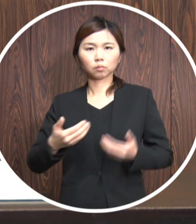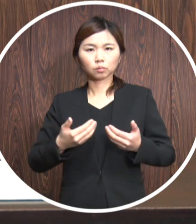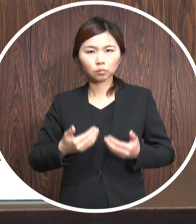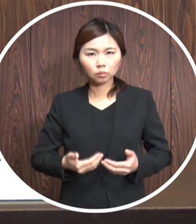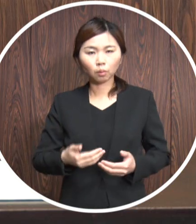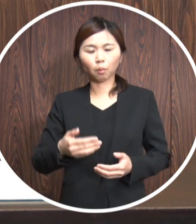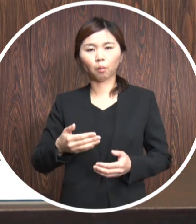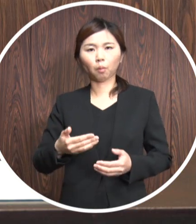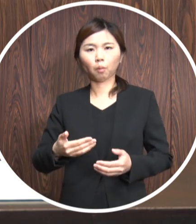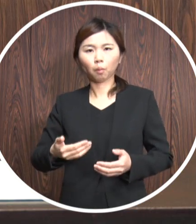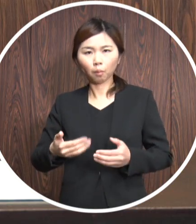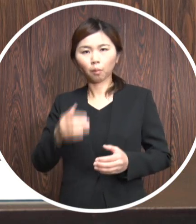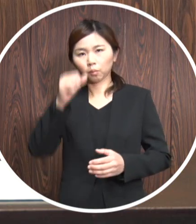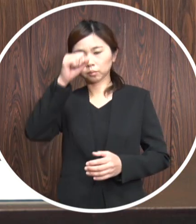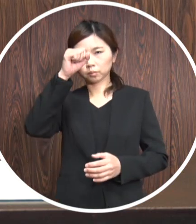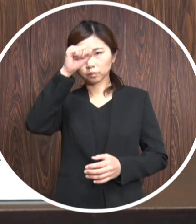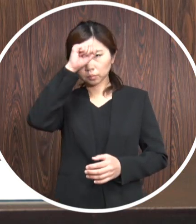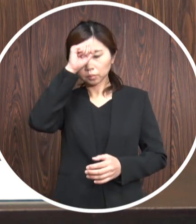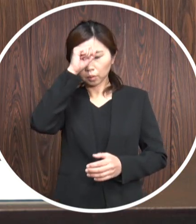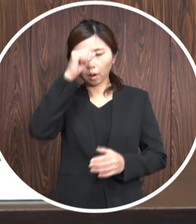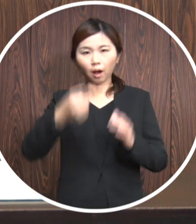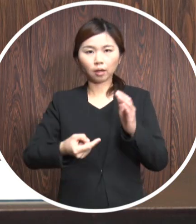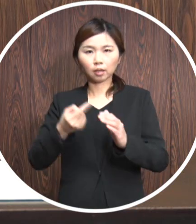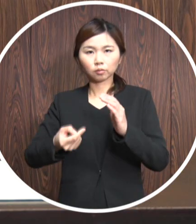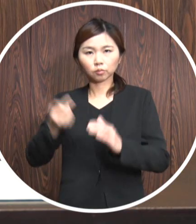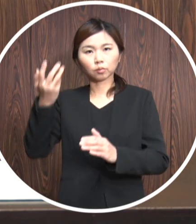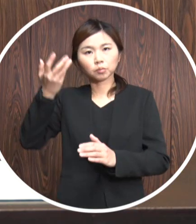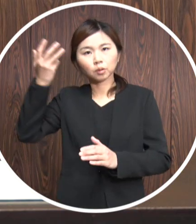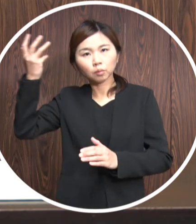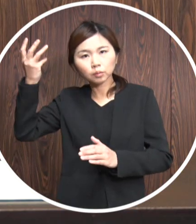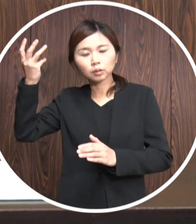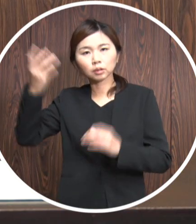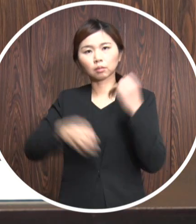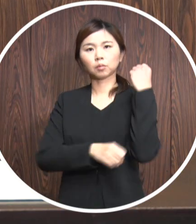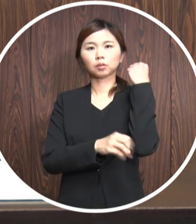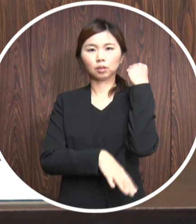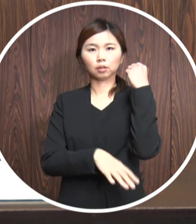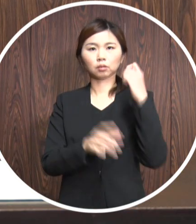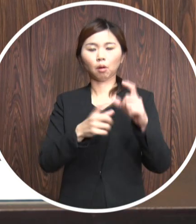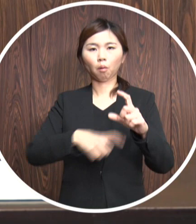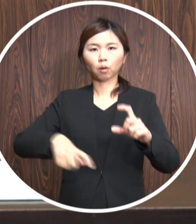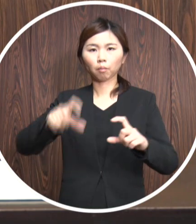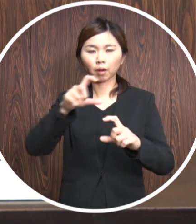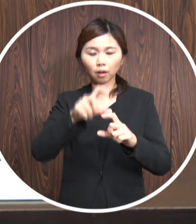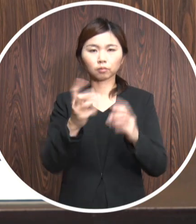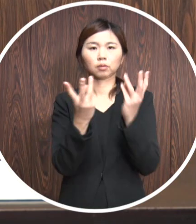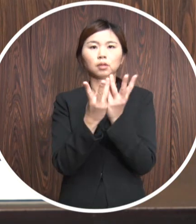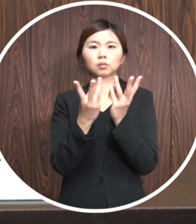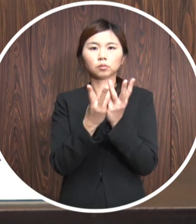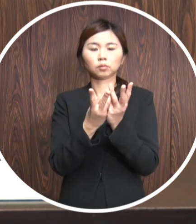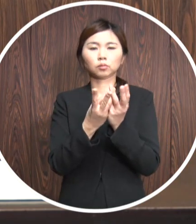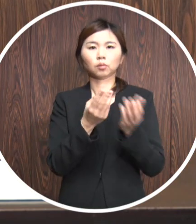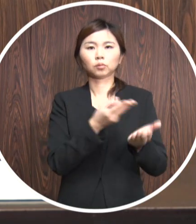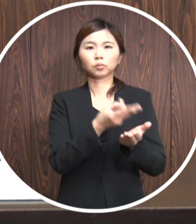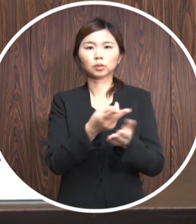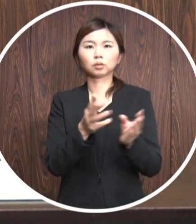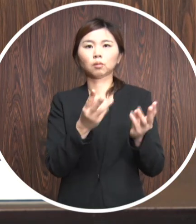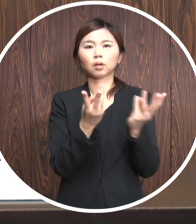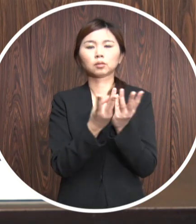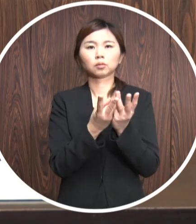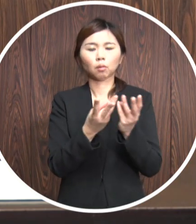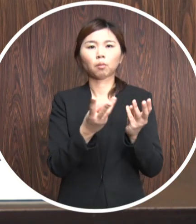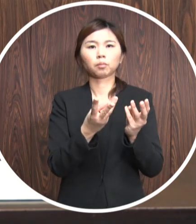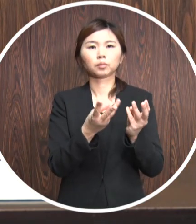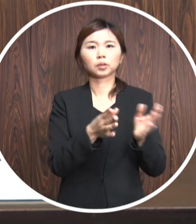患者が発生するとの見込みに基づいてそれを上回る数を確保しようとしている者